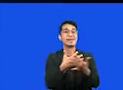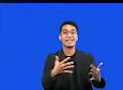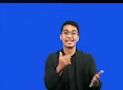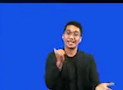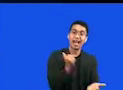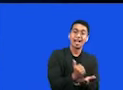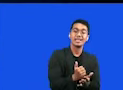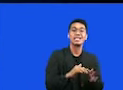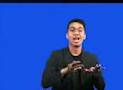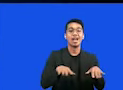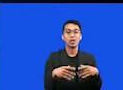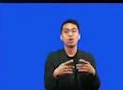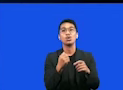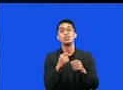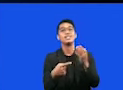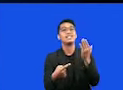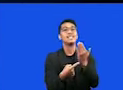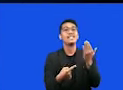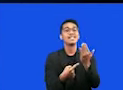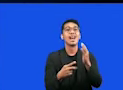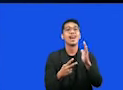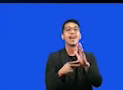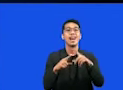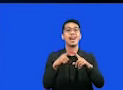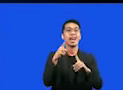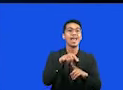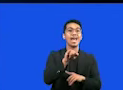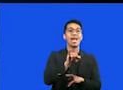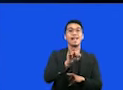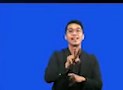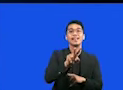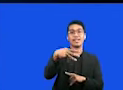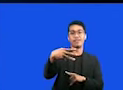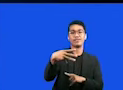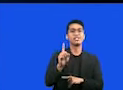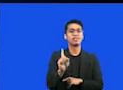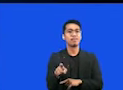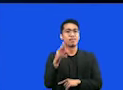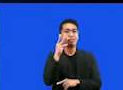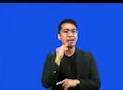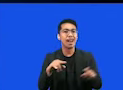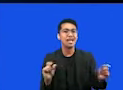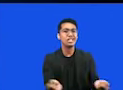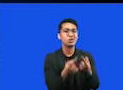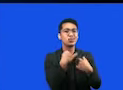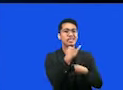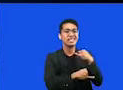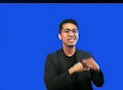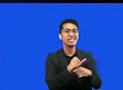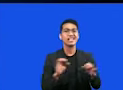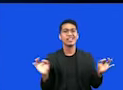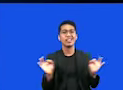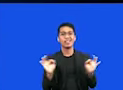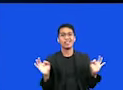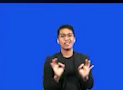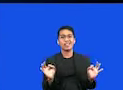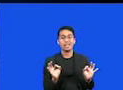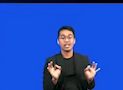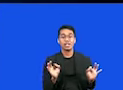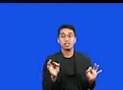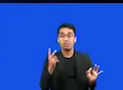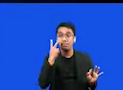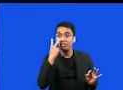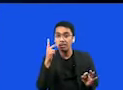natif nah seperti itu karena tidak memiliki pengalaman hidup tanpa internet mereka memandang teknologi